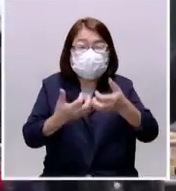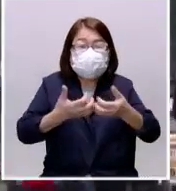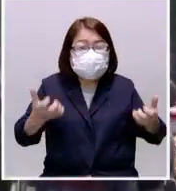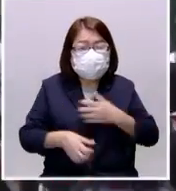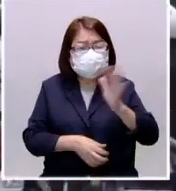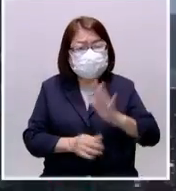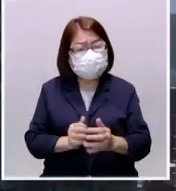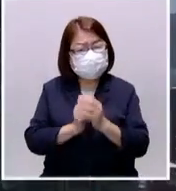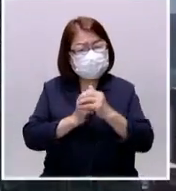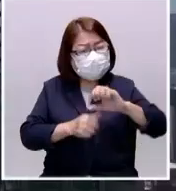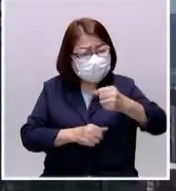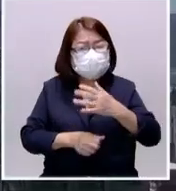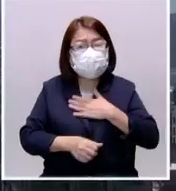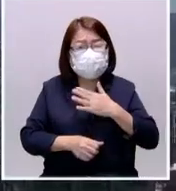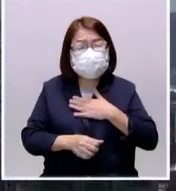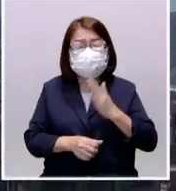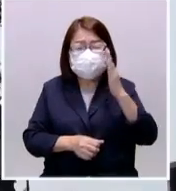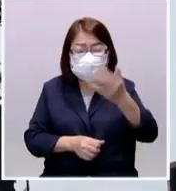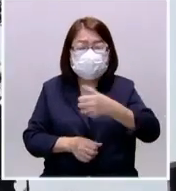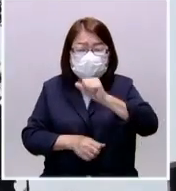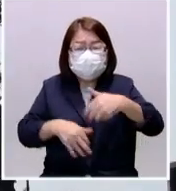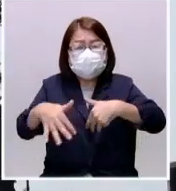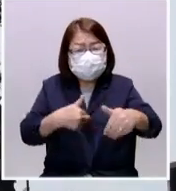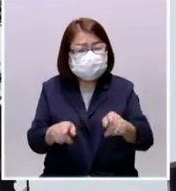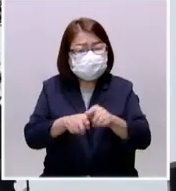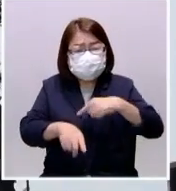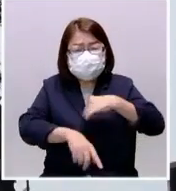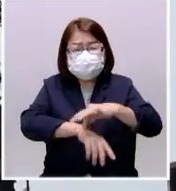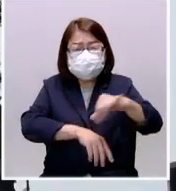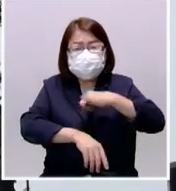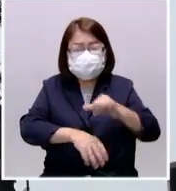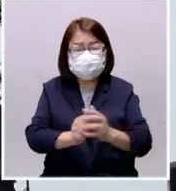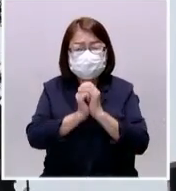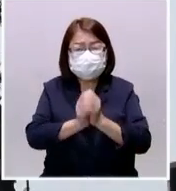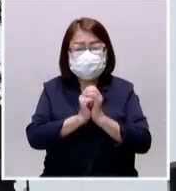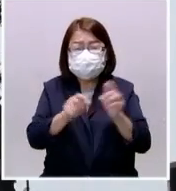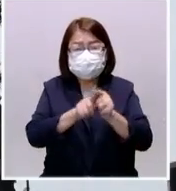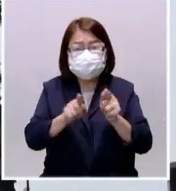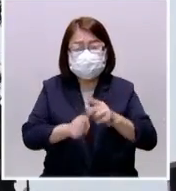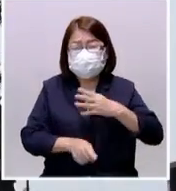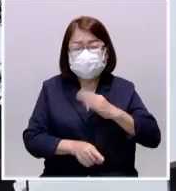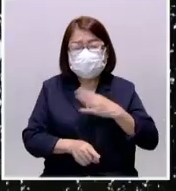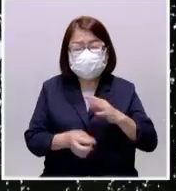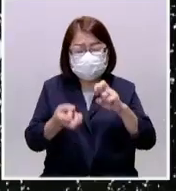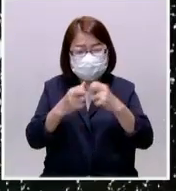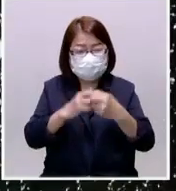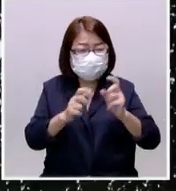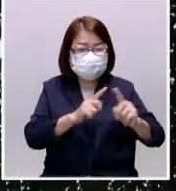กลับคืนสู่อ้อมกอดของแผ่นดินแม่และประชาชนชาวจีนไม่กลัวพูดผีปีศาจและแรงกดดันจากสิ่งชั่วร้